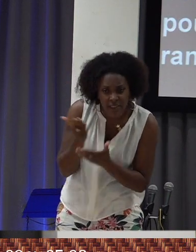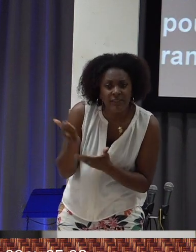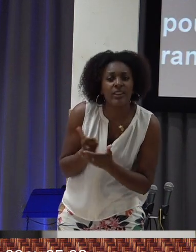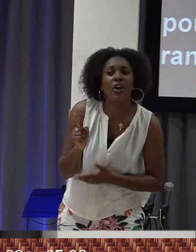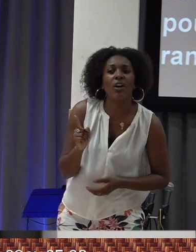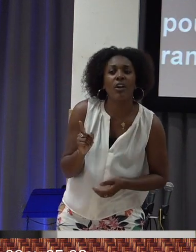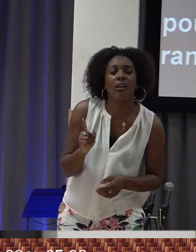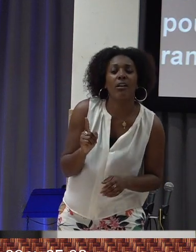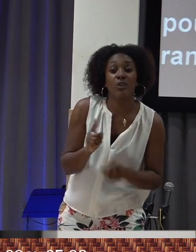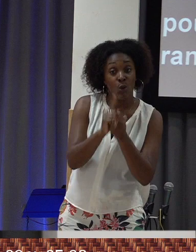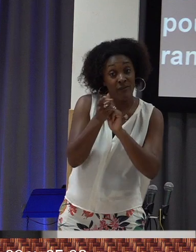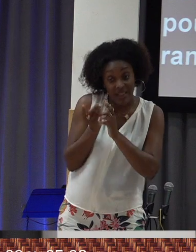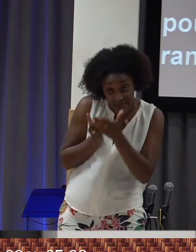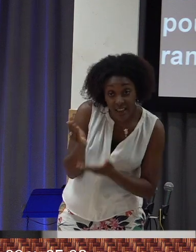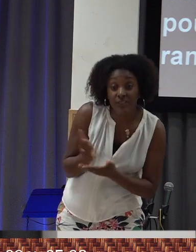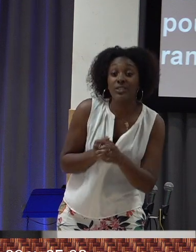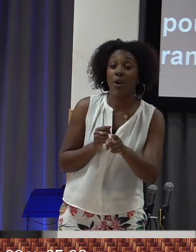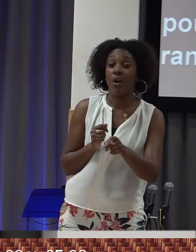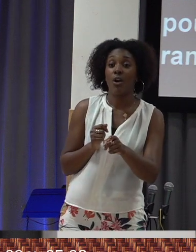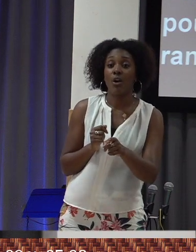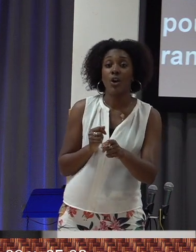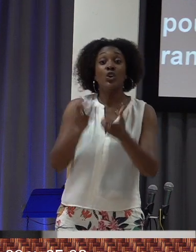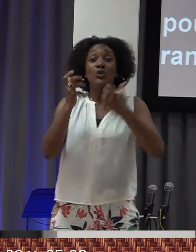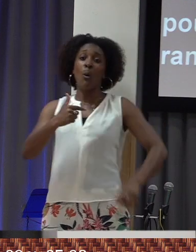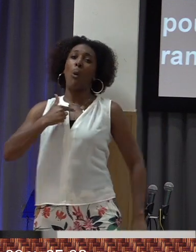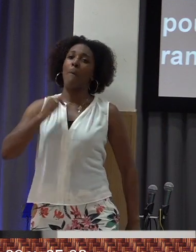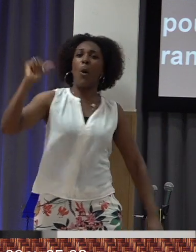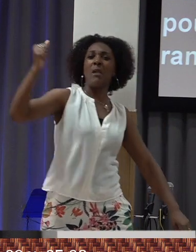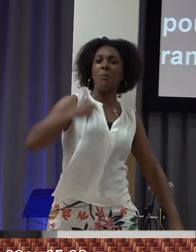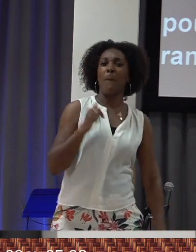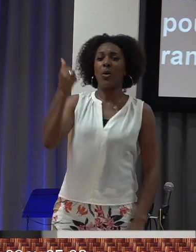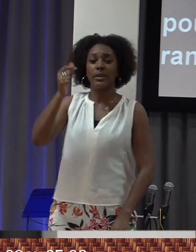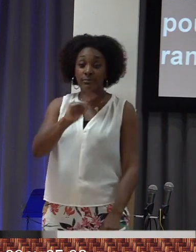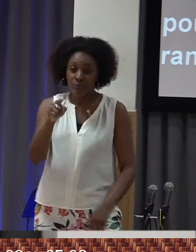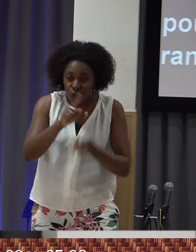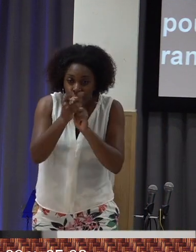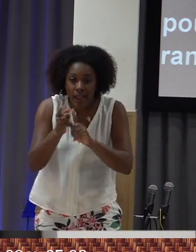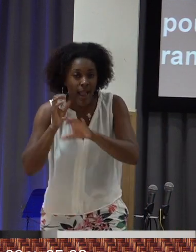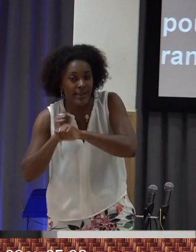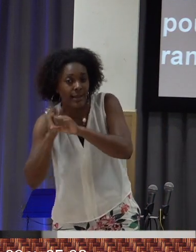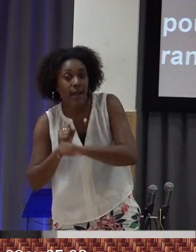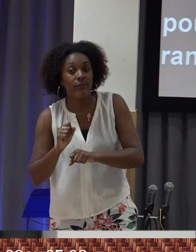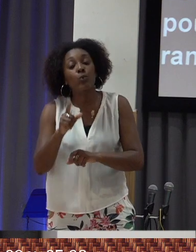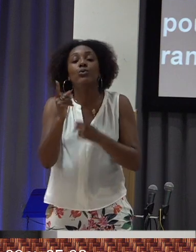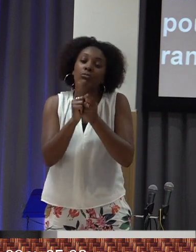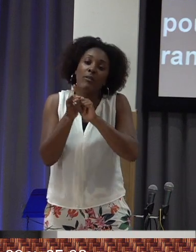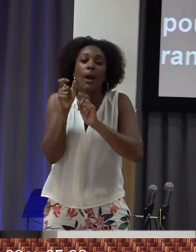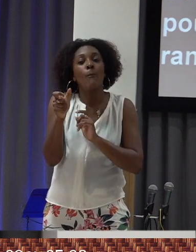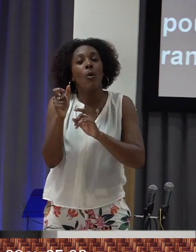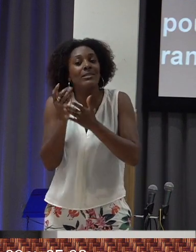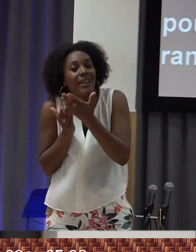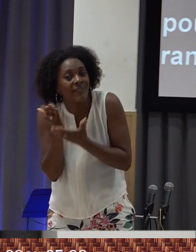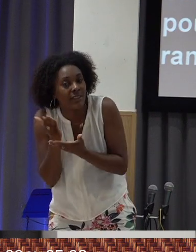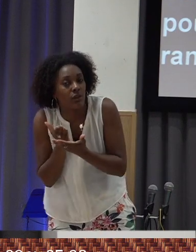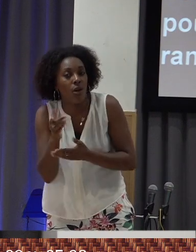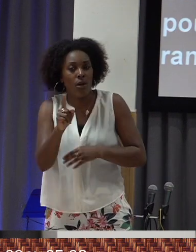entendeur, salut. Hein. Et quiconque veut être le premier parmi vous, qu'il soit votre esclave ou votre serviteur. C'est ainsi